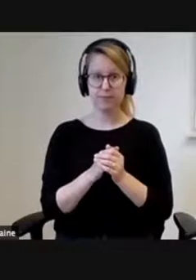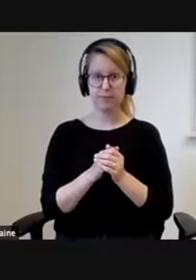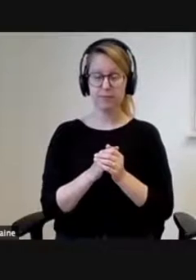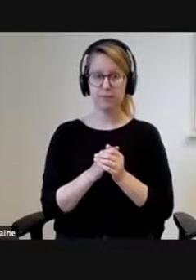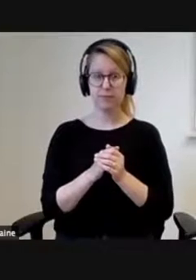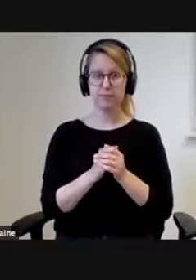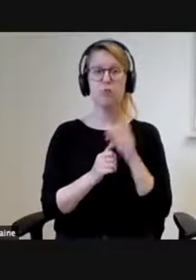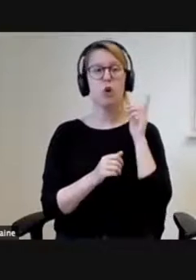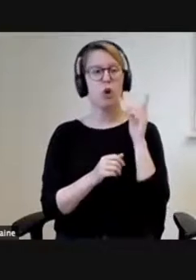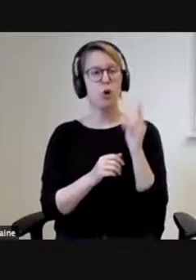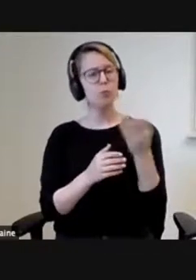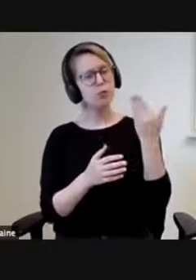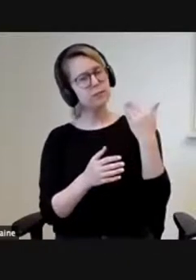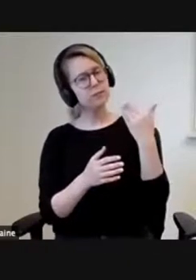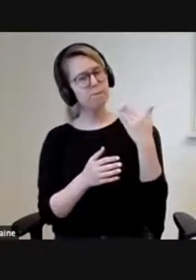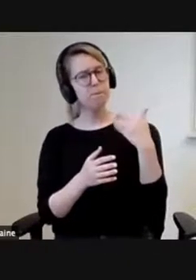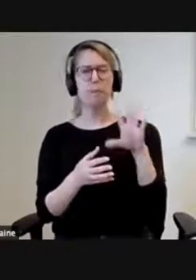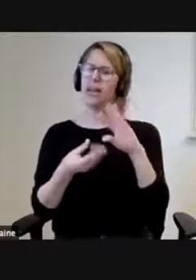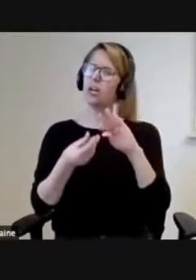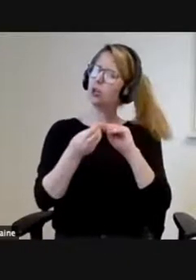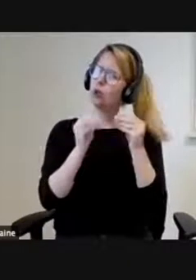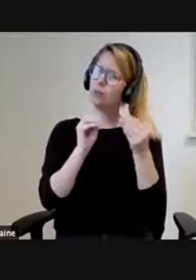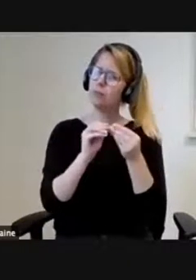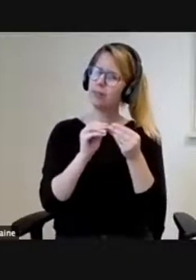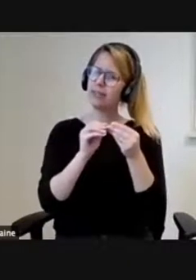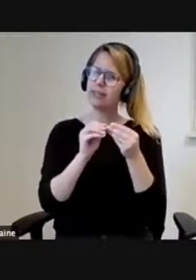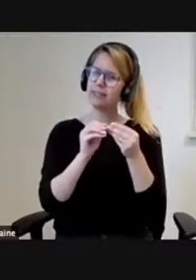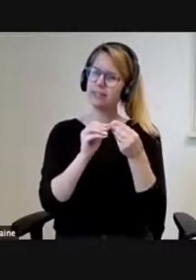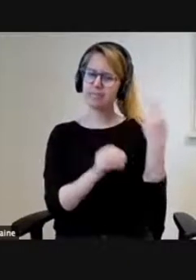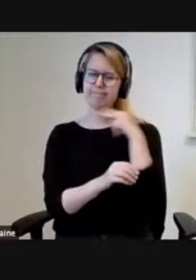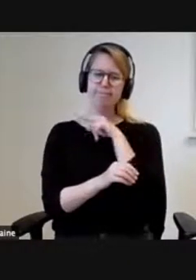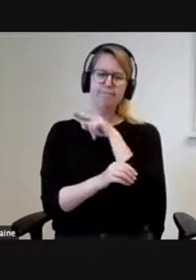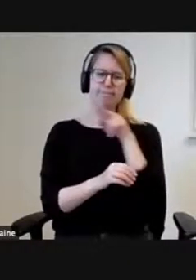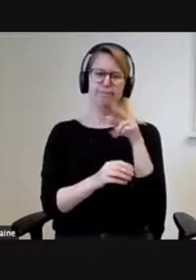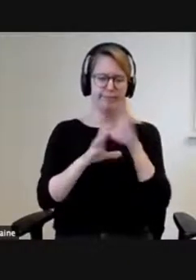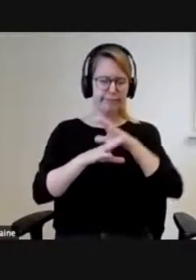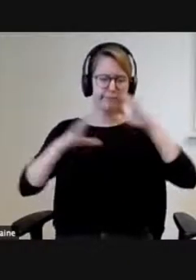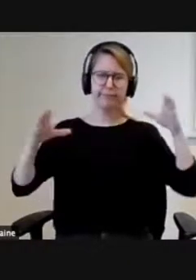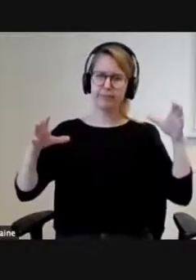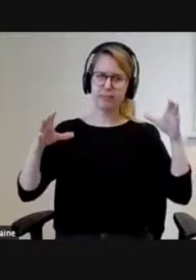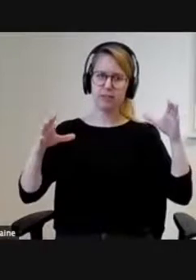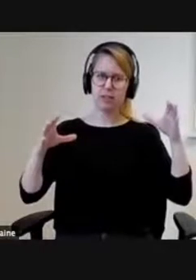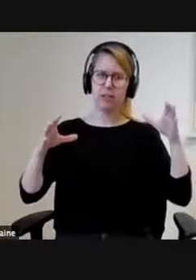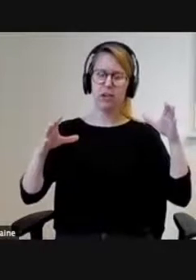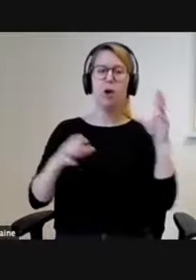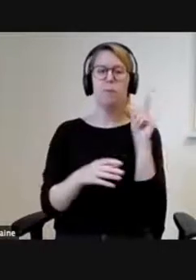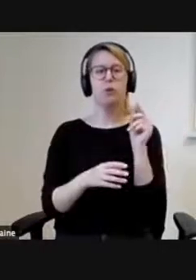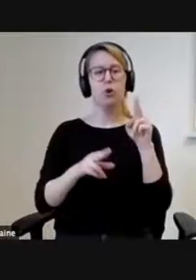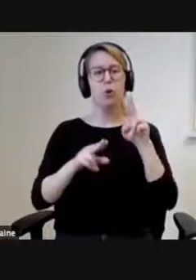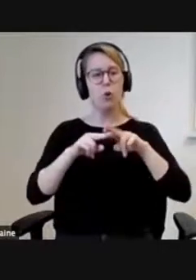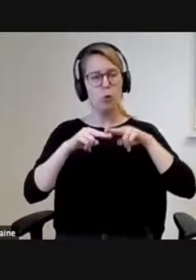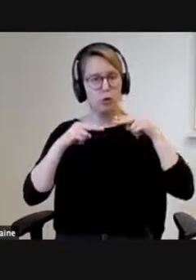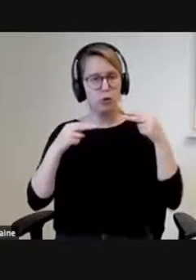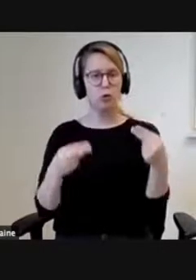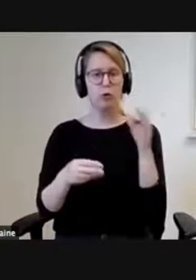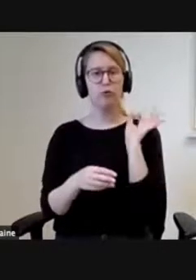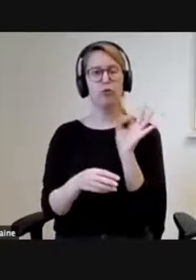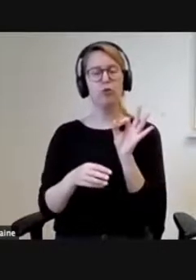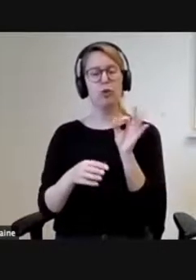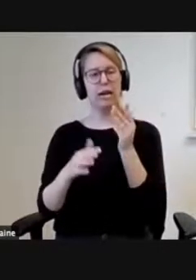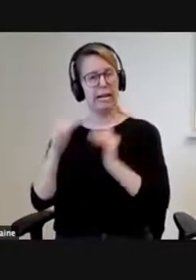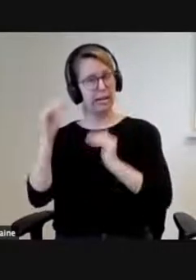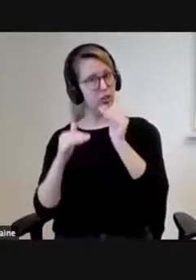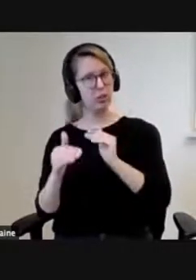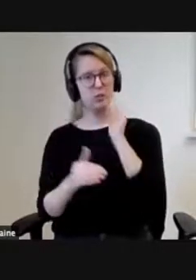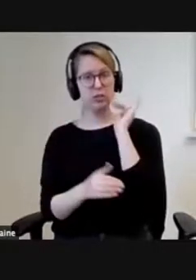plus complet en faveur d'une union de l'égalité et en faveur d'une lutte contre l'ensemble des discriminations. Elle